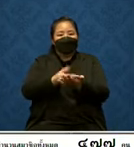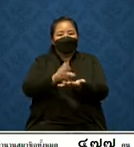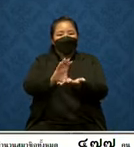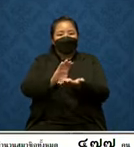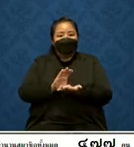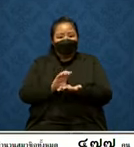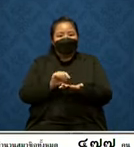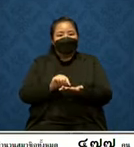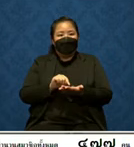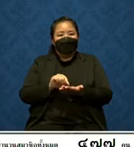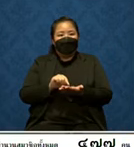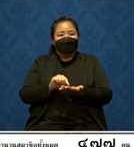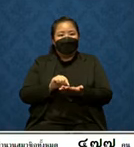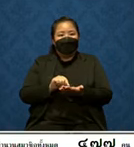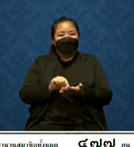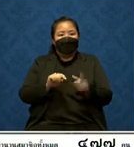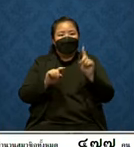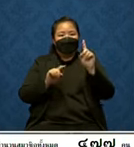และอื่นๆเป็นจำนวนถึง